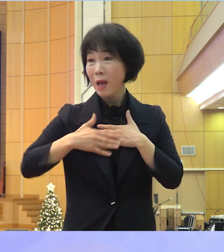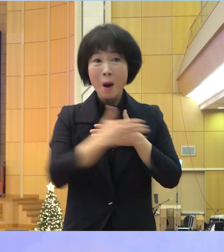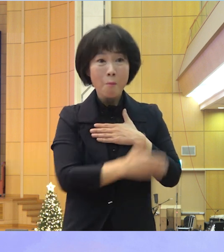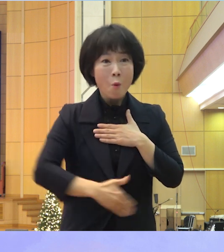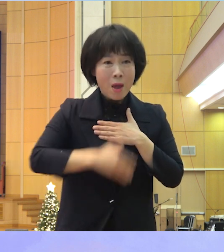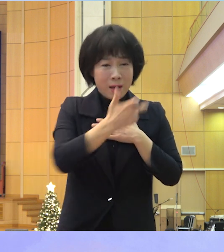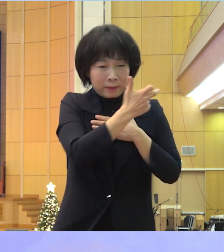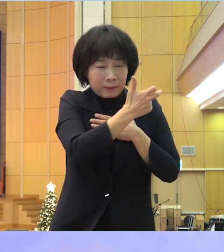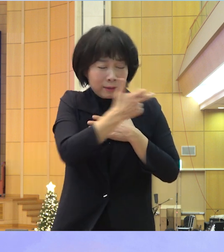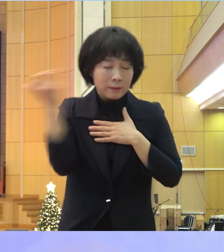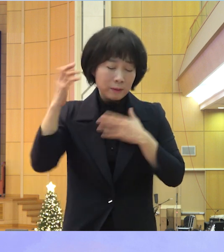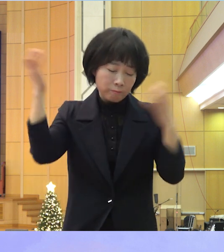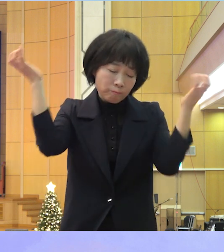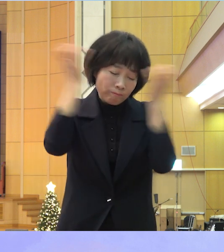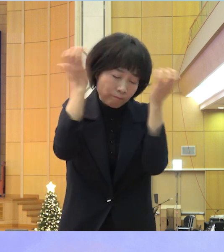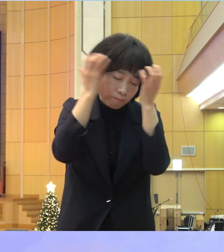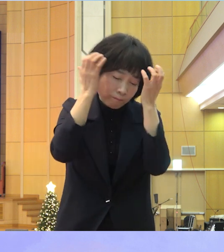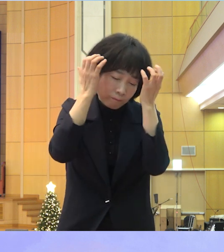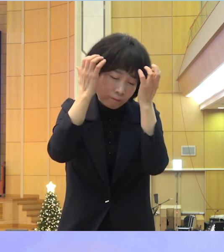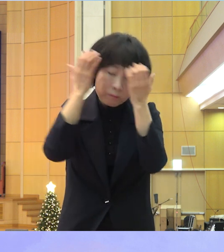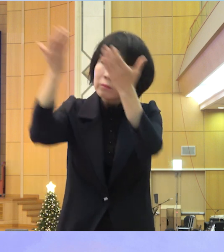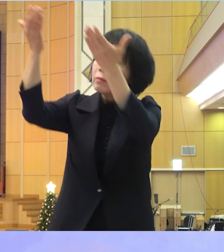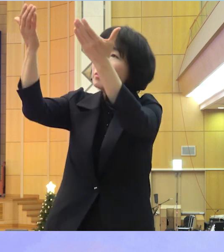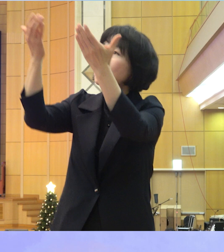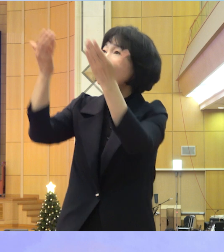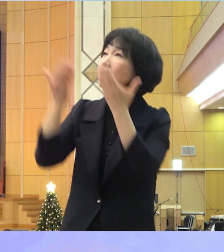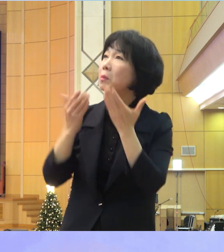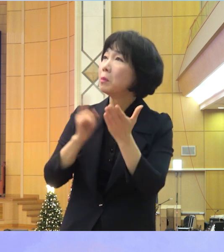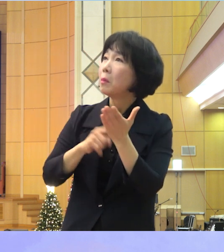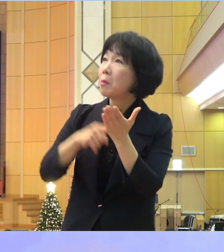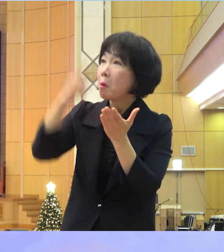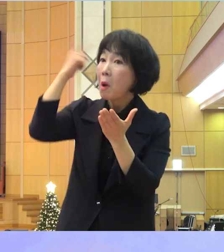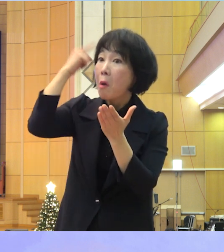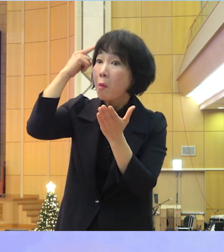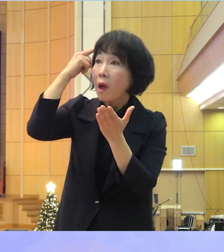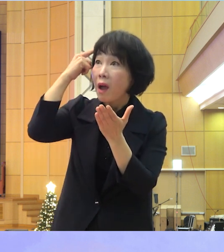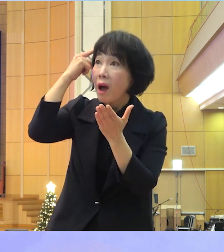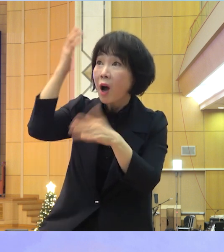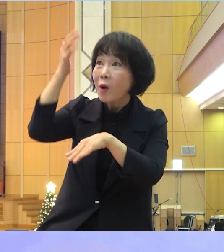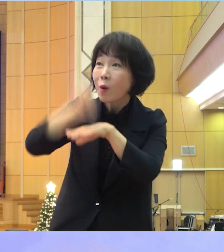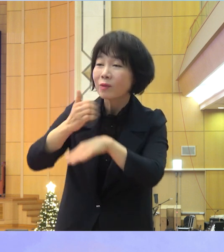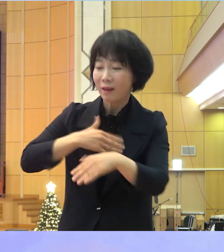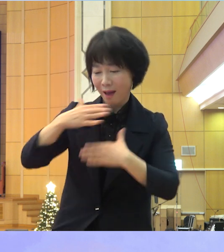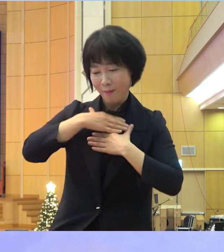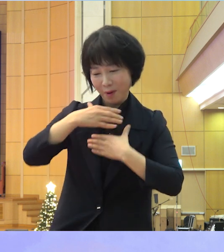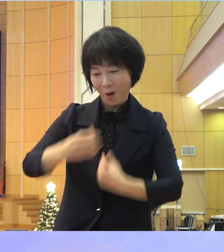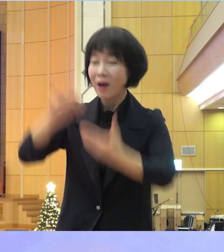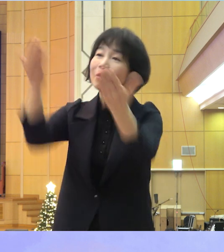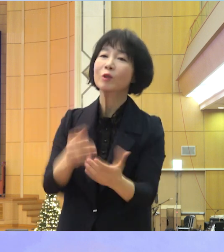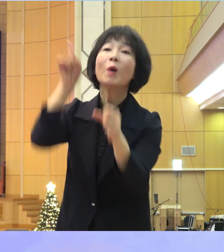큰 고통을 더하신 것은 내게 평안을 주려 하심이라.